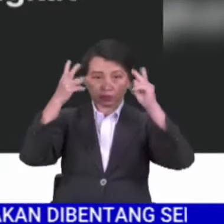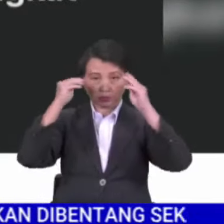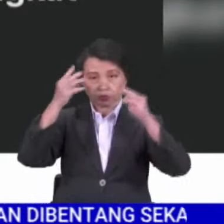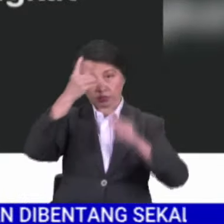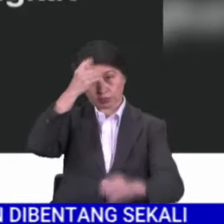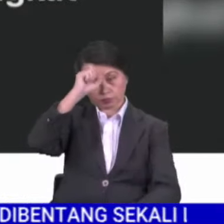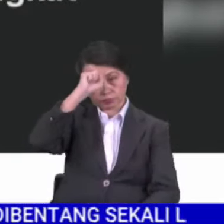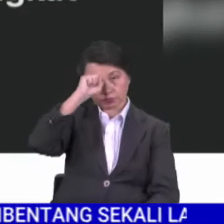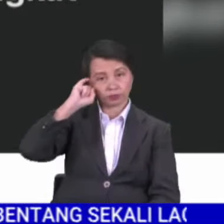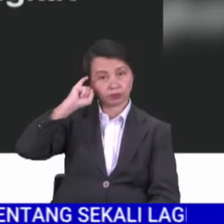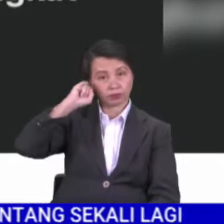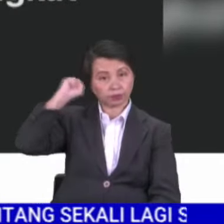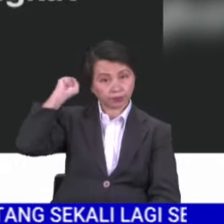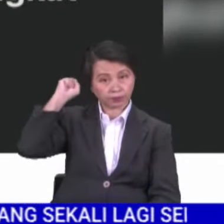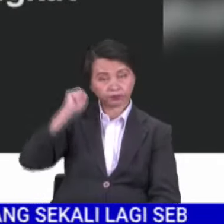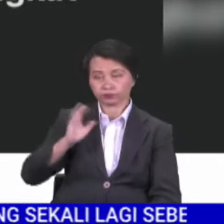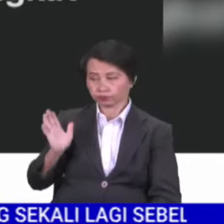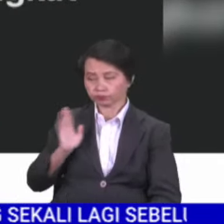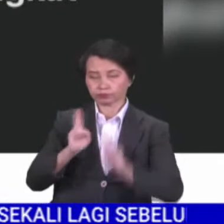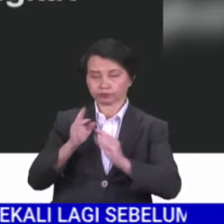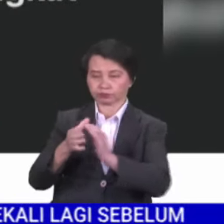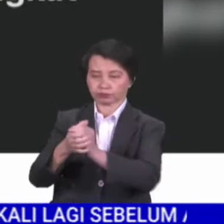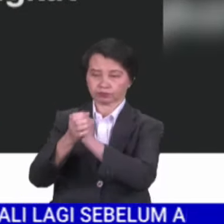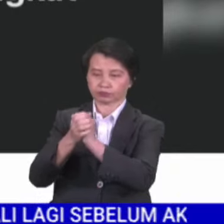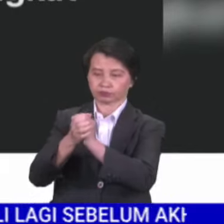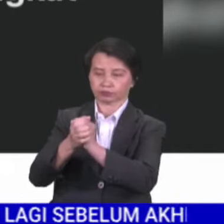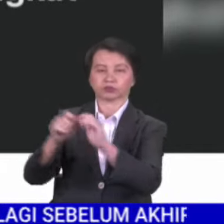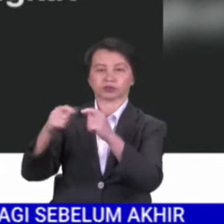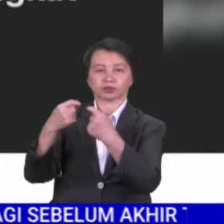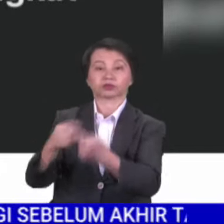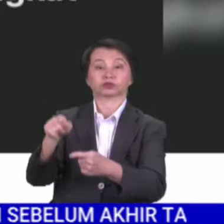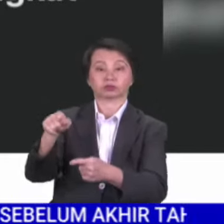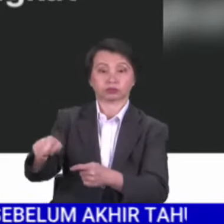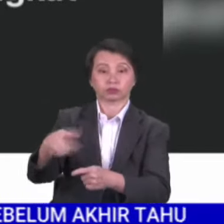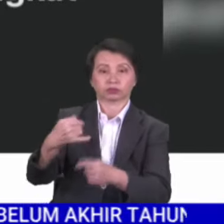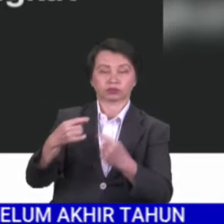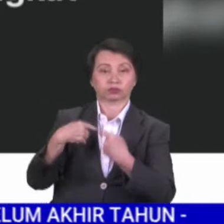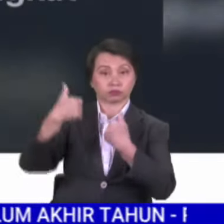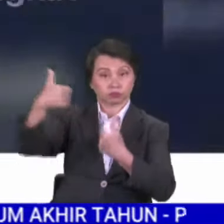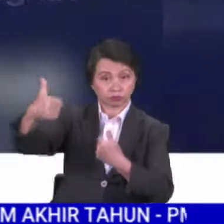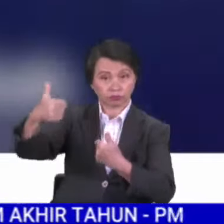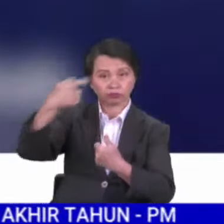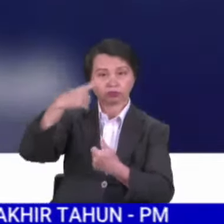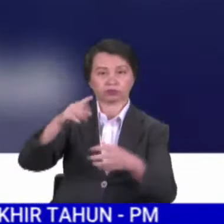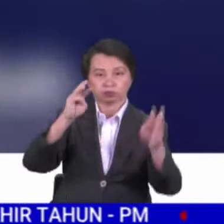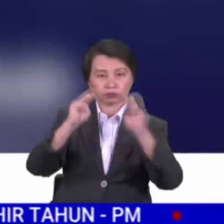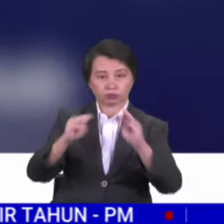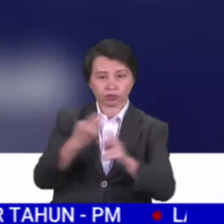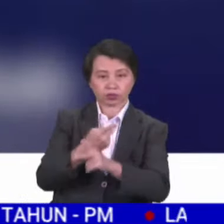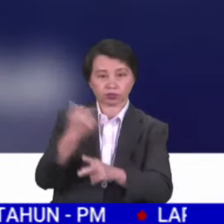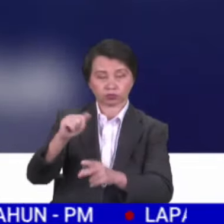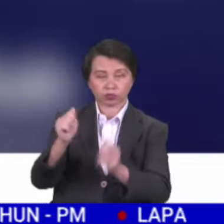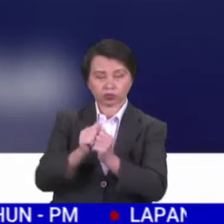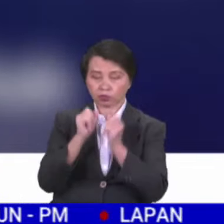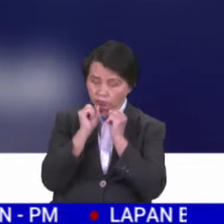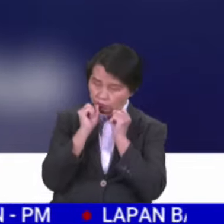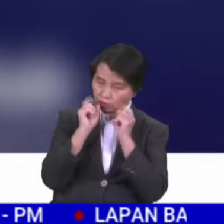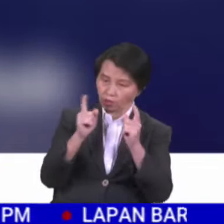Datuk Seri Ismail Sabri Yaakob. Beliau mengucapkan tahniah kepada pasukan tersebut yang menjuarai saingan musim ke-10 itu dengan